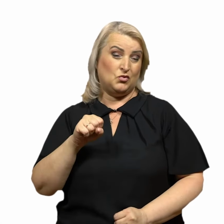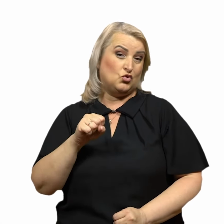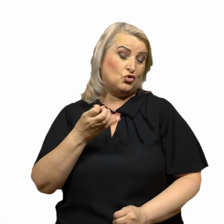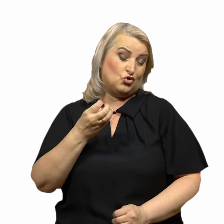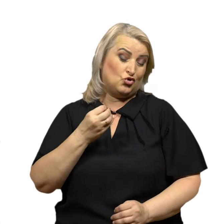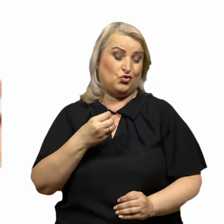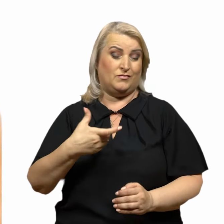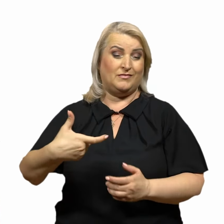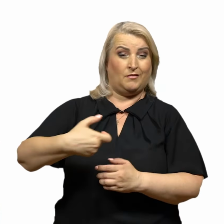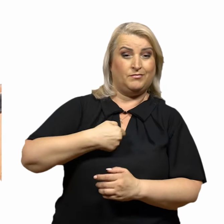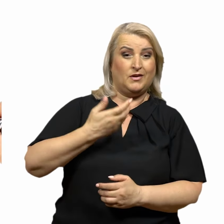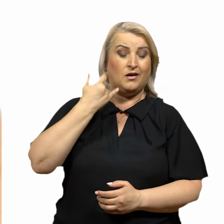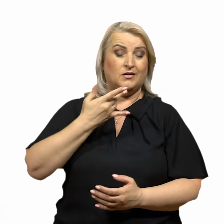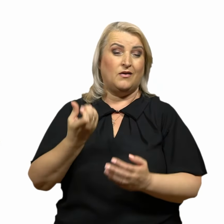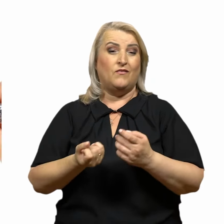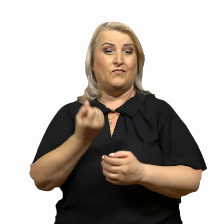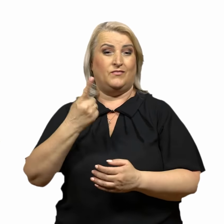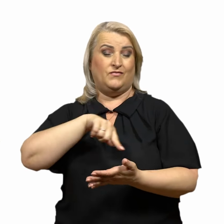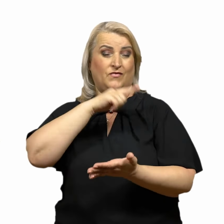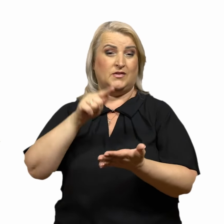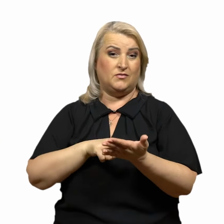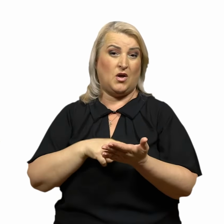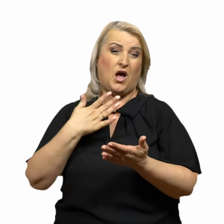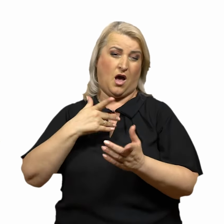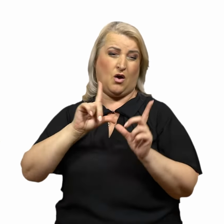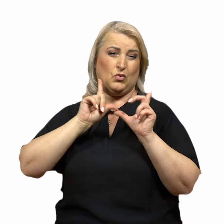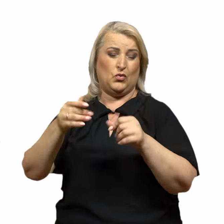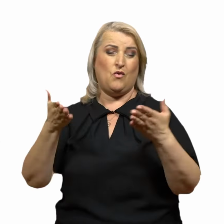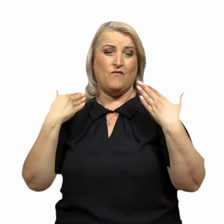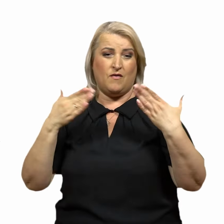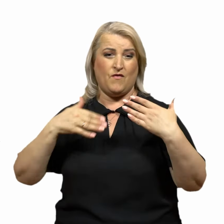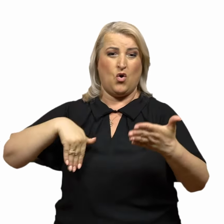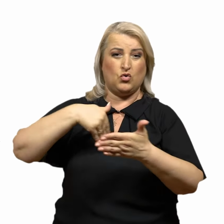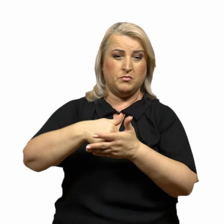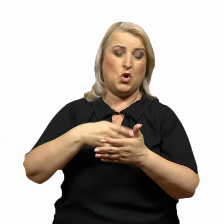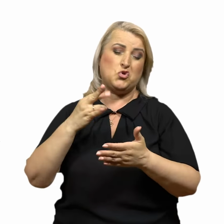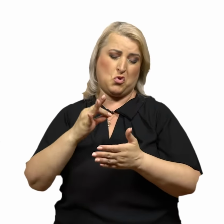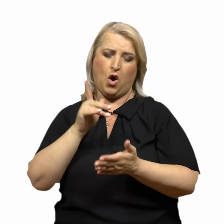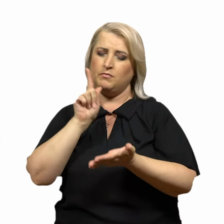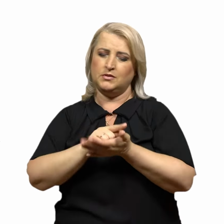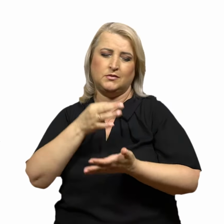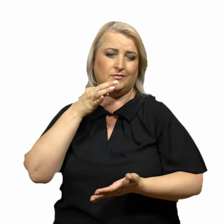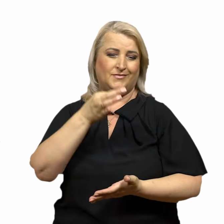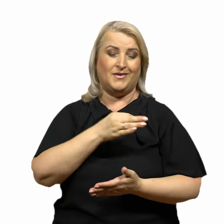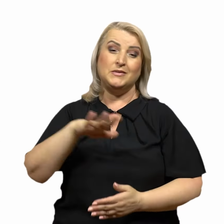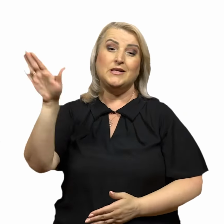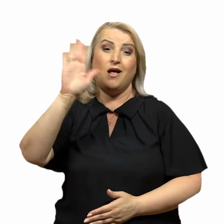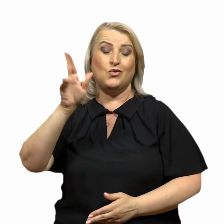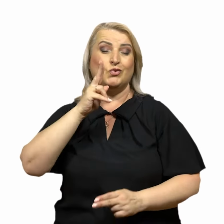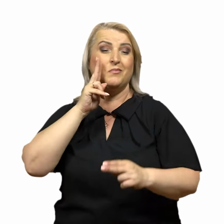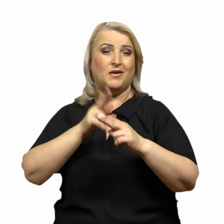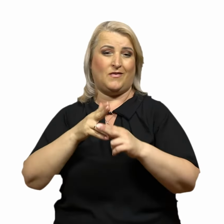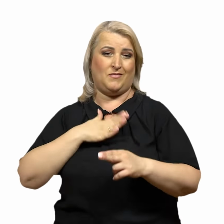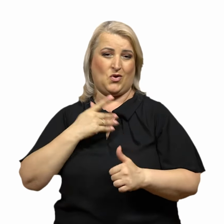întrebări. Plec în vacanță peste câteva zile, dar îmi voi face timp să-ți răspund cu mare drag. Salut-o pe Emily din partea mea.